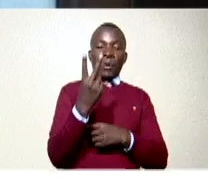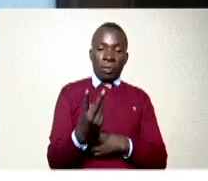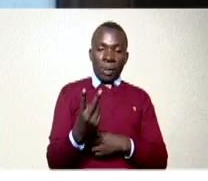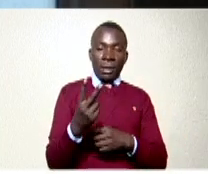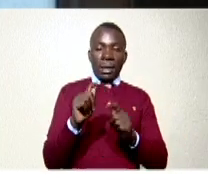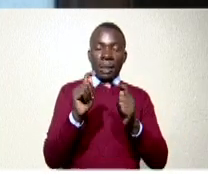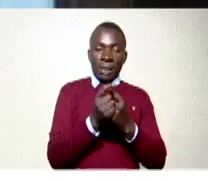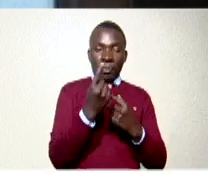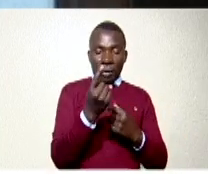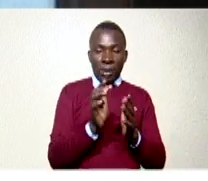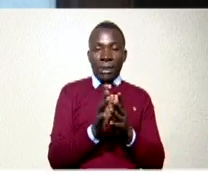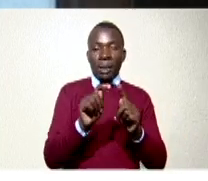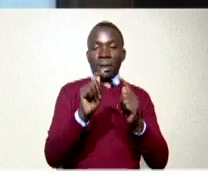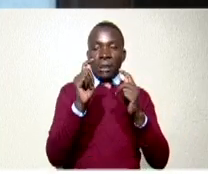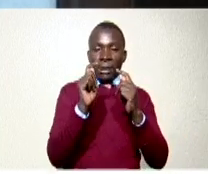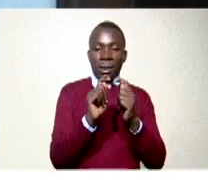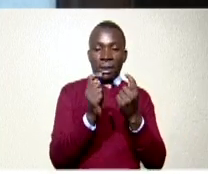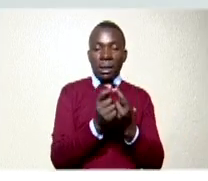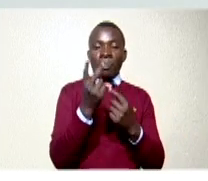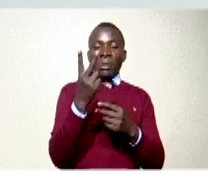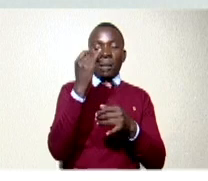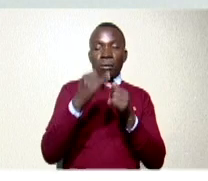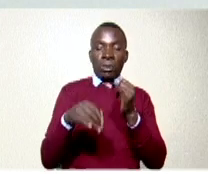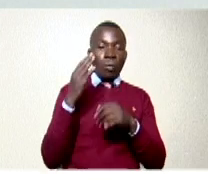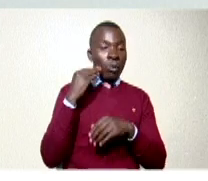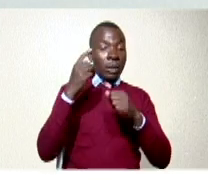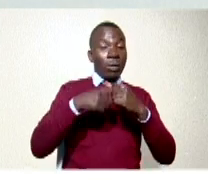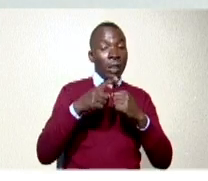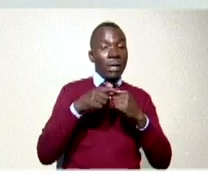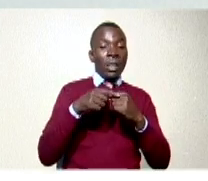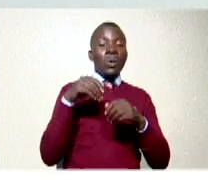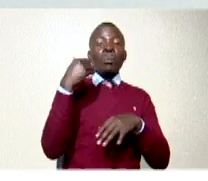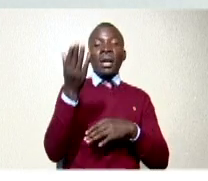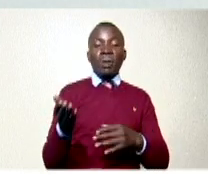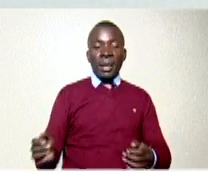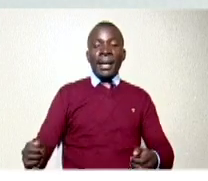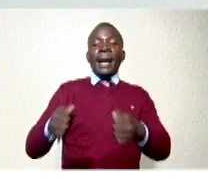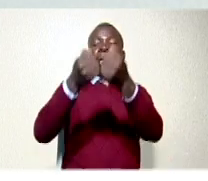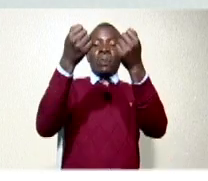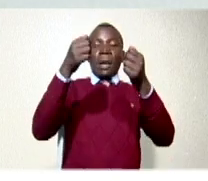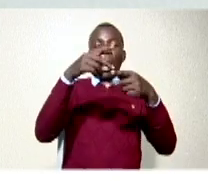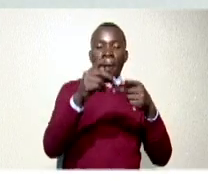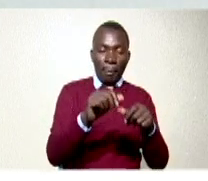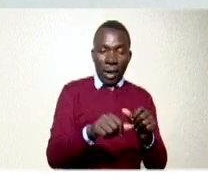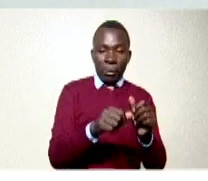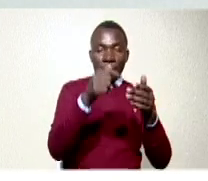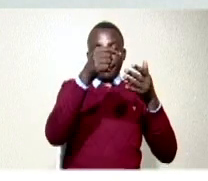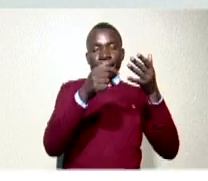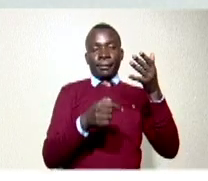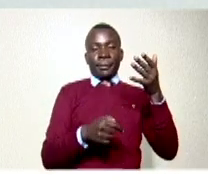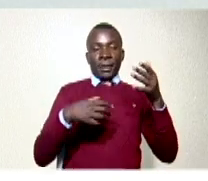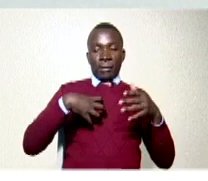mu kwezi kwa gatandatu ntabwo ubuhinzi bwagenze neza bikagira rero ingaruka kuri iyi ubukungu muri